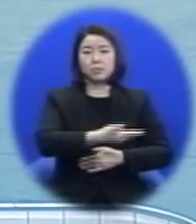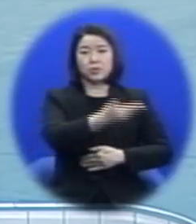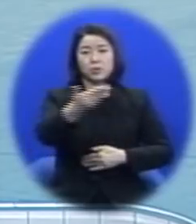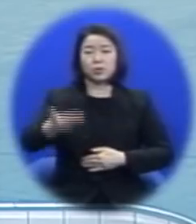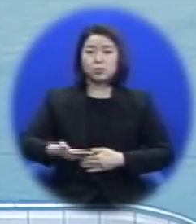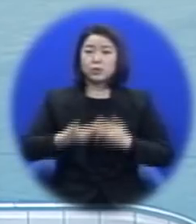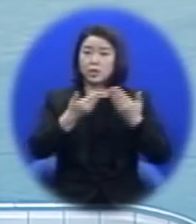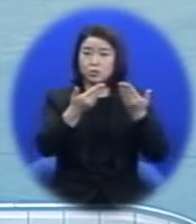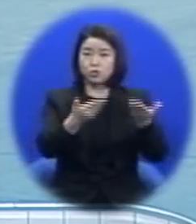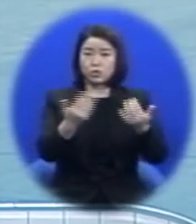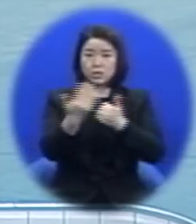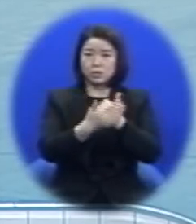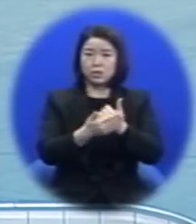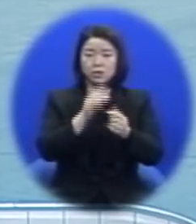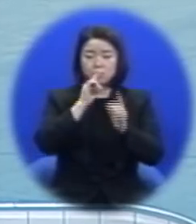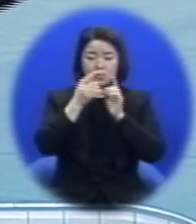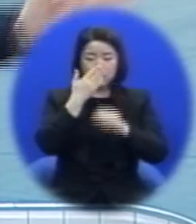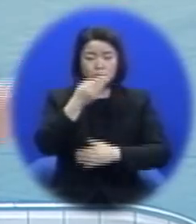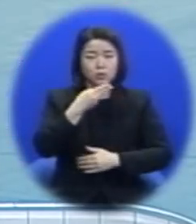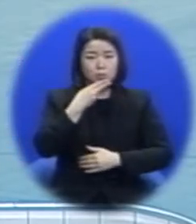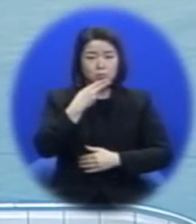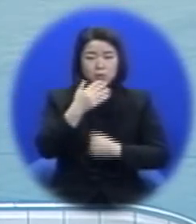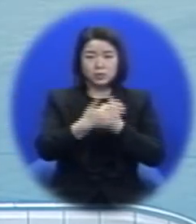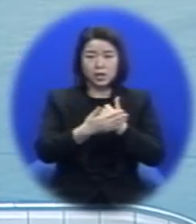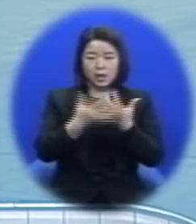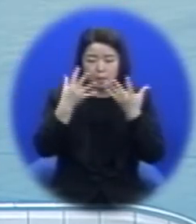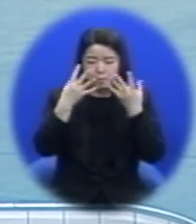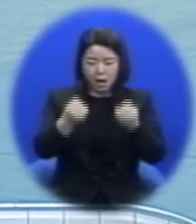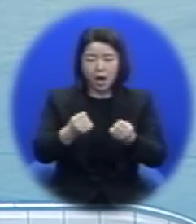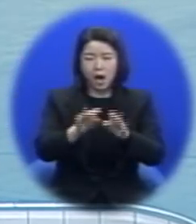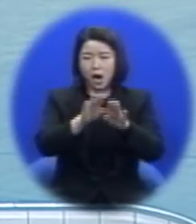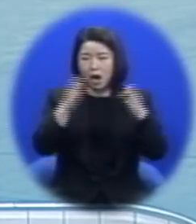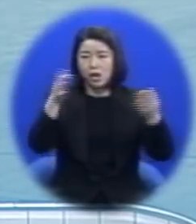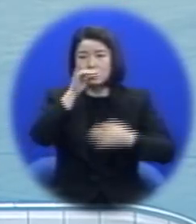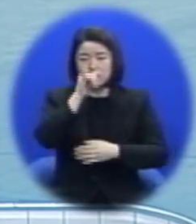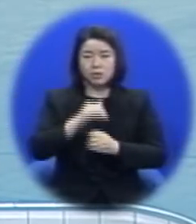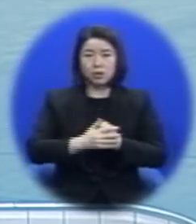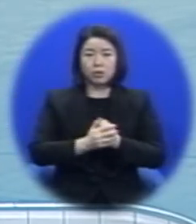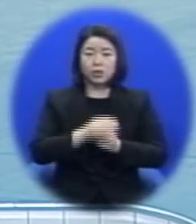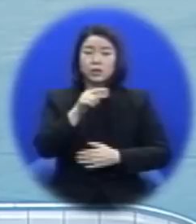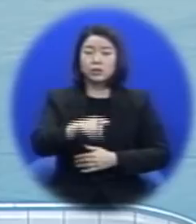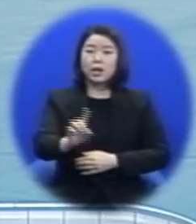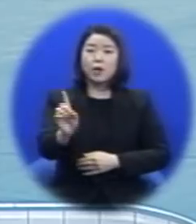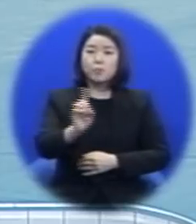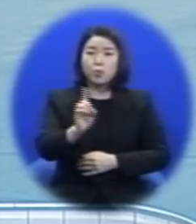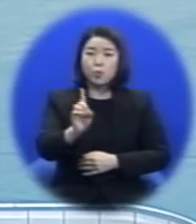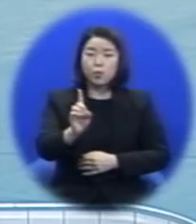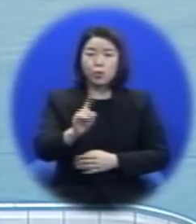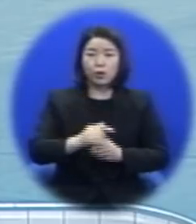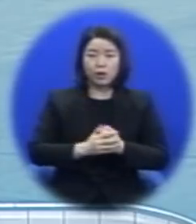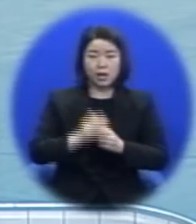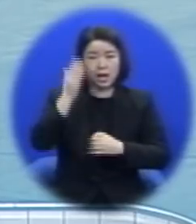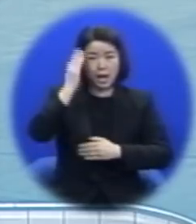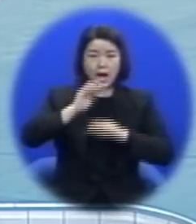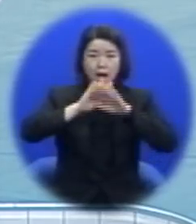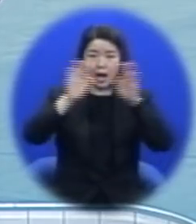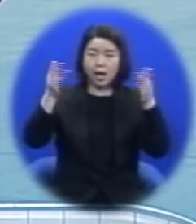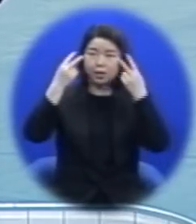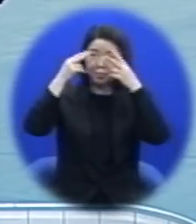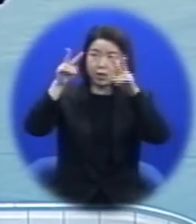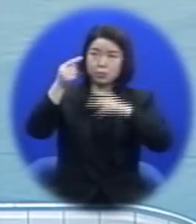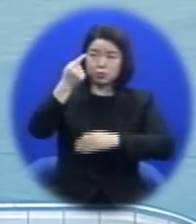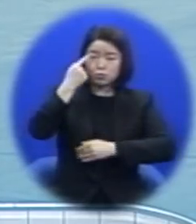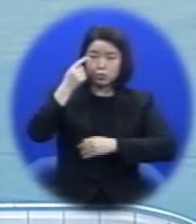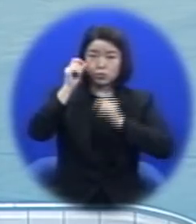주실 은혜는 말할 수 없이 놀라운 은혜가 열려져 있습니다. 그게 뭐지요? 하늘을 바라보는 눈이 뜨이는